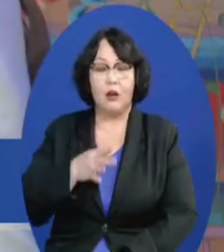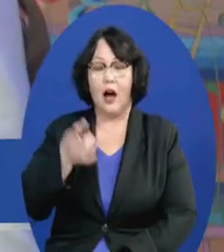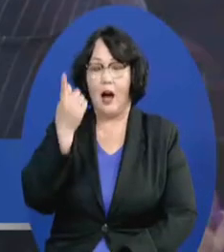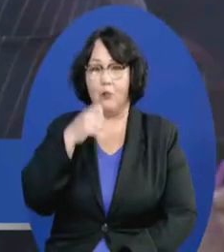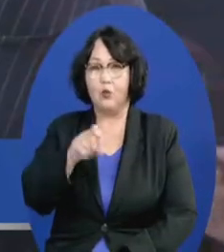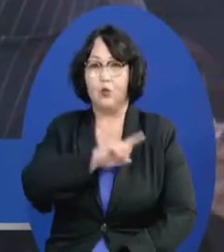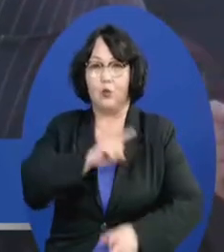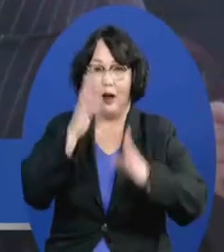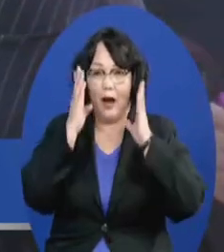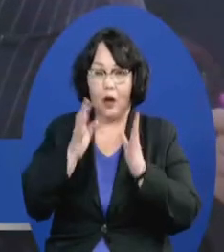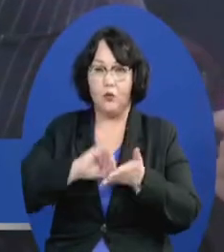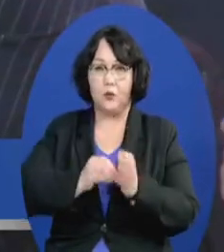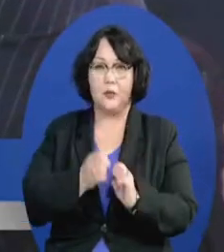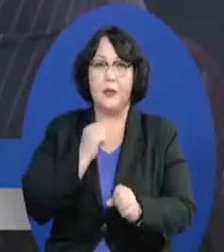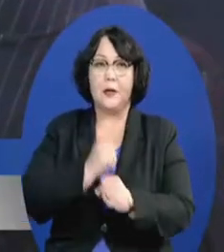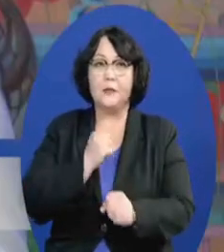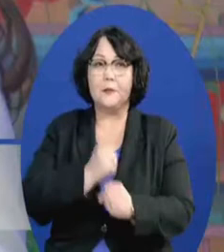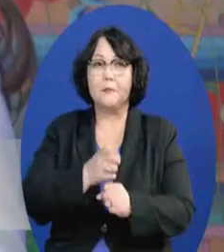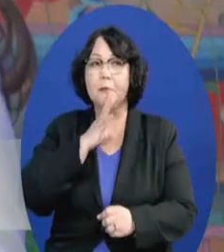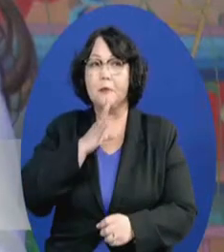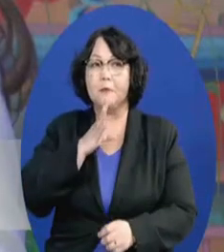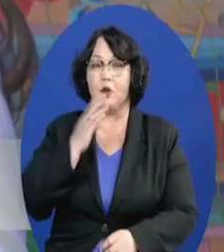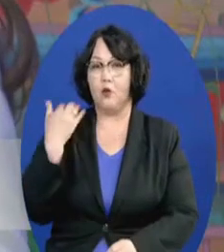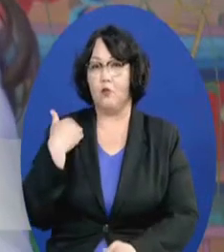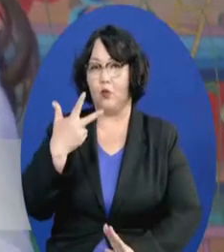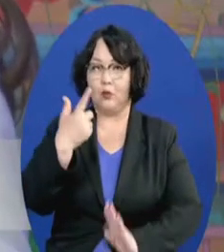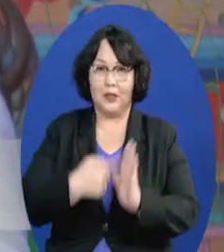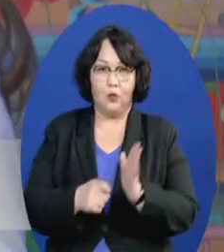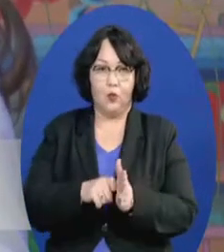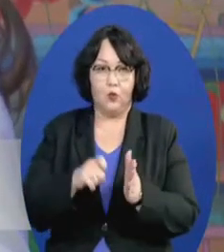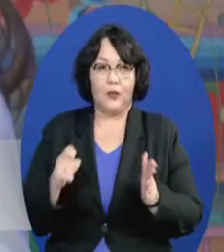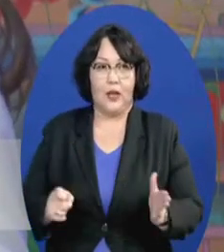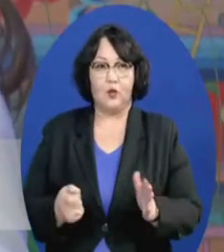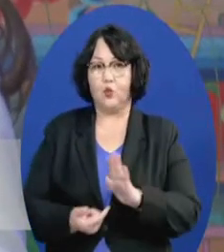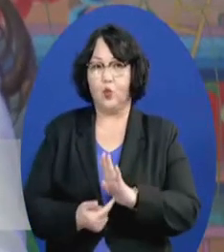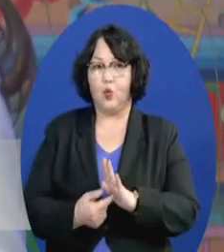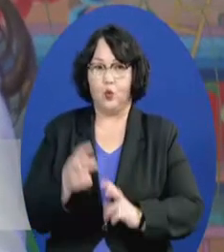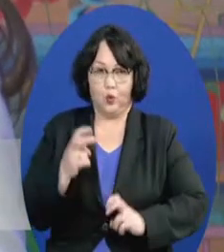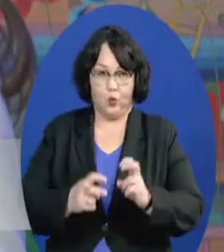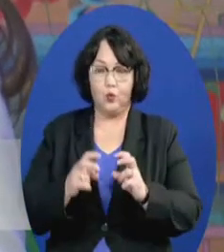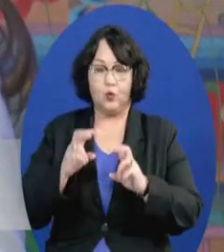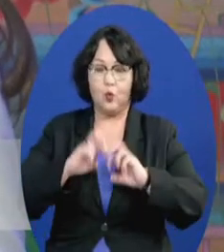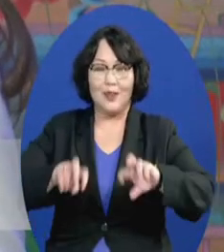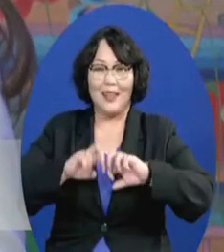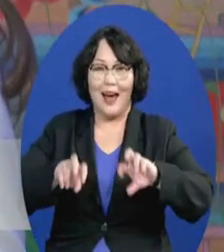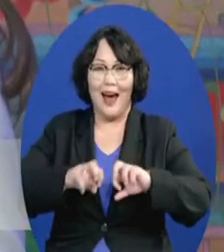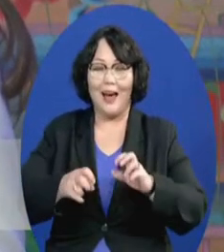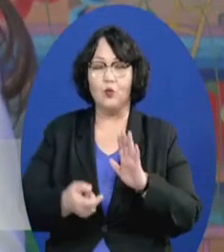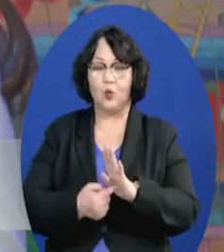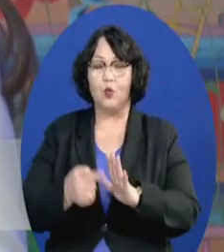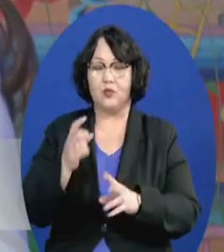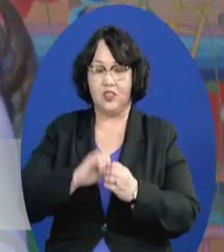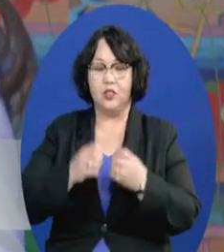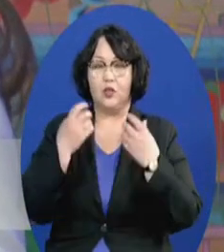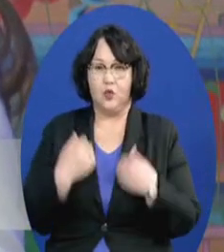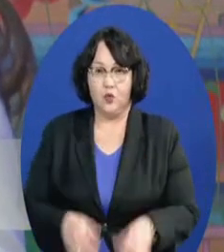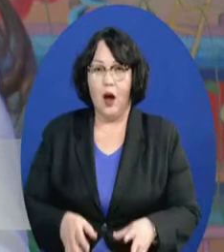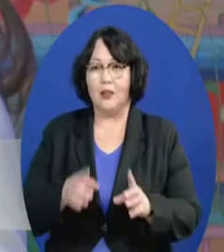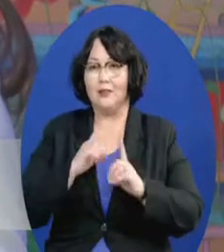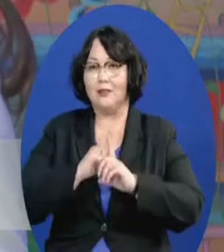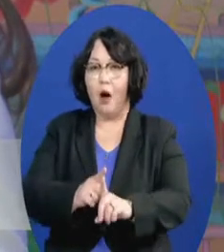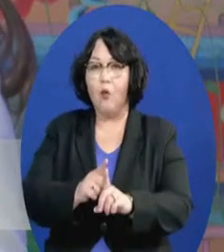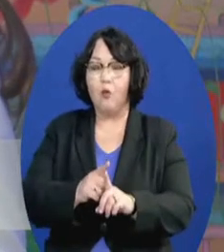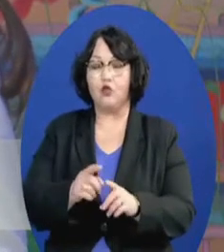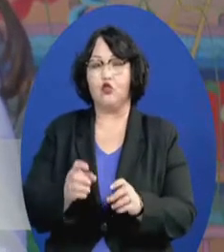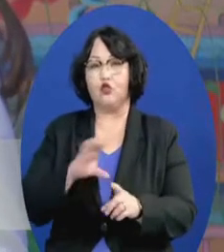болгож авч явж байгаа. Бидний хувьд бол өнгөрсөн 3 сарын хугацаанд суур судалгаа хийсэн. Энэ суур судалгааныхаа хүрээнд